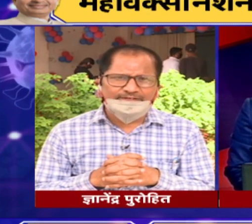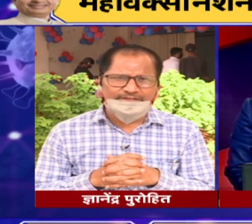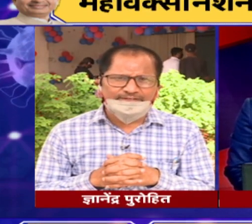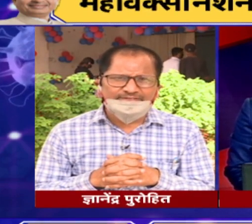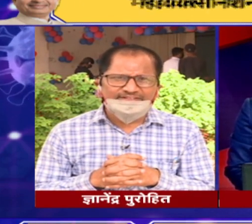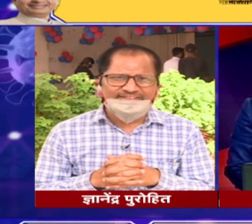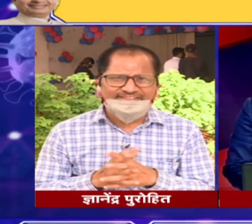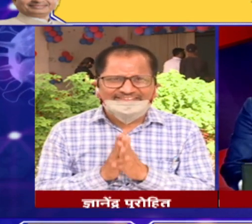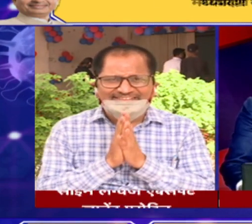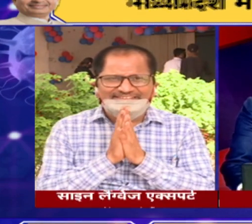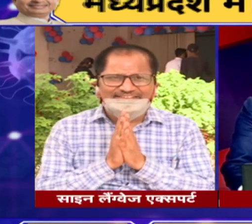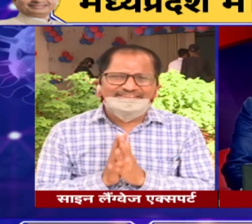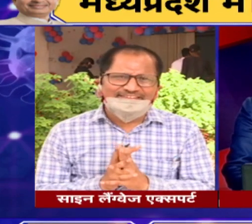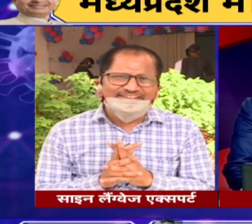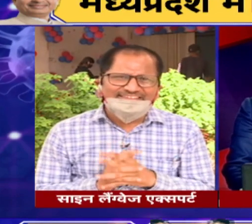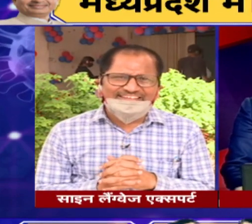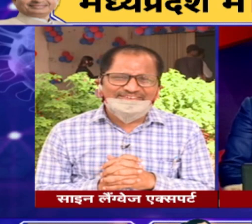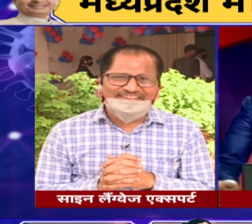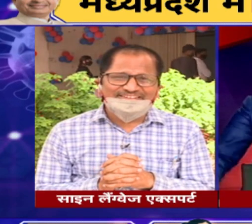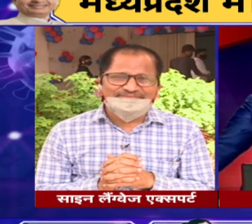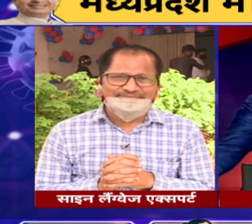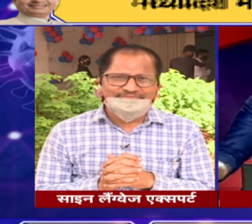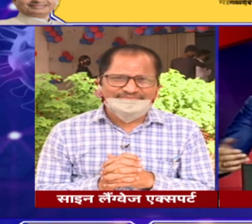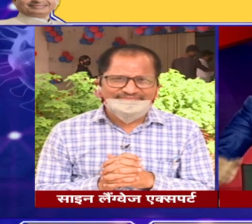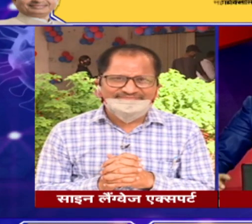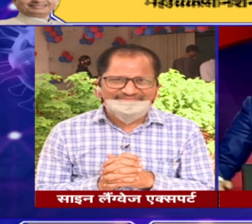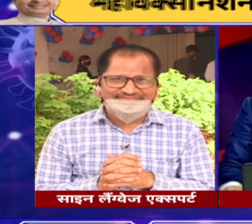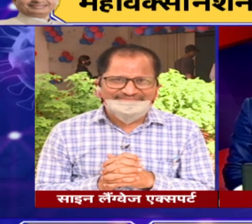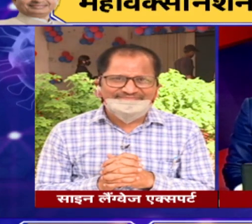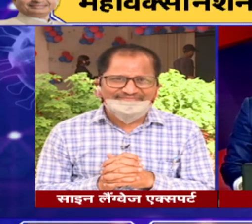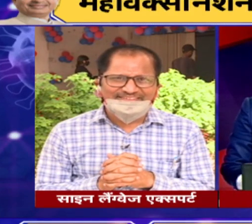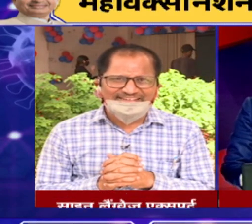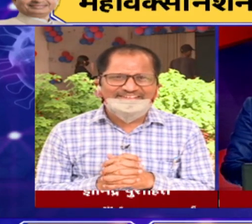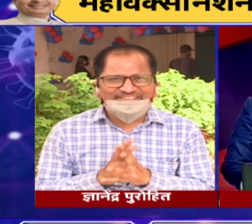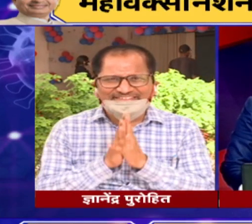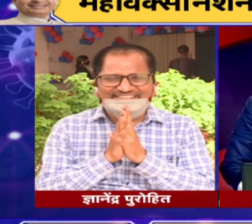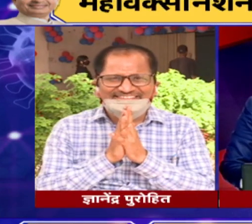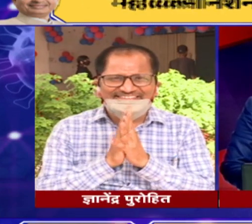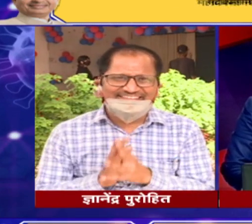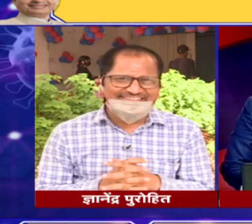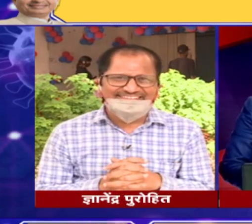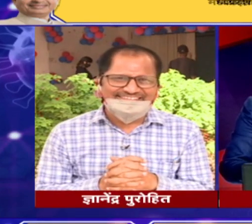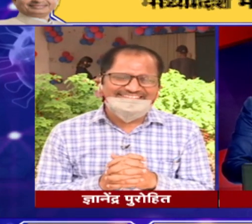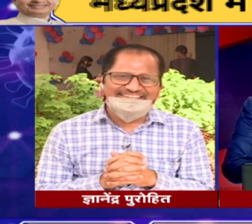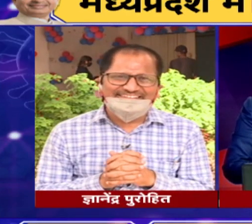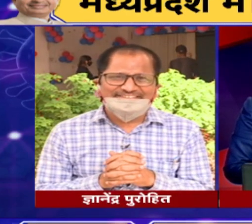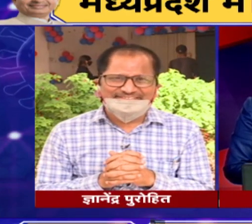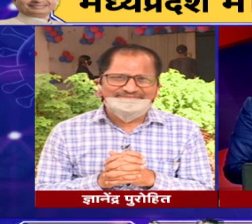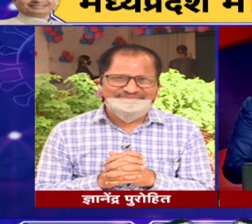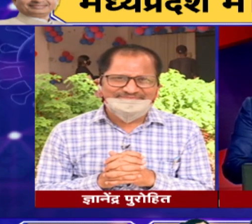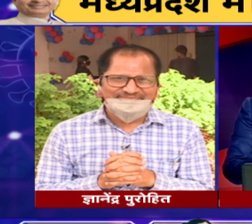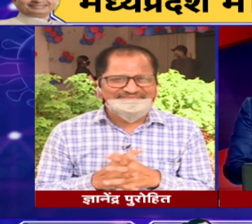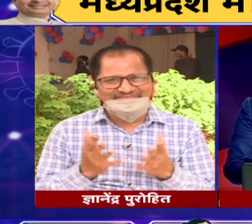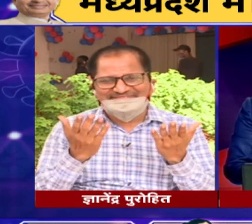धन्यवाद, मैं आपसे संपर्क कर लूंगा। चलिए ज्ञानेंद्र जी, Thank you, इससे sir. ज्यादा और क्या चाहिए। मंत्री जी ने IBC 24 के इस मंच पर आपको ये आश्वासन